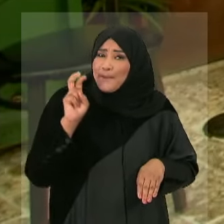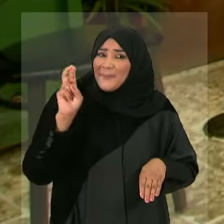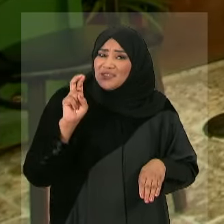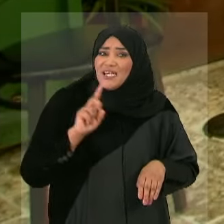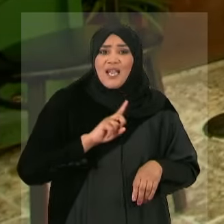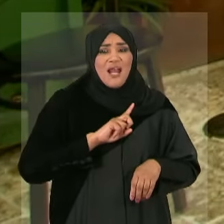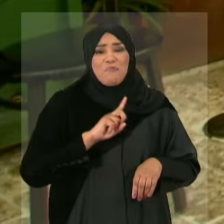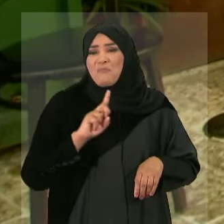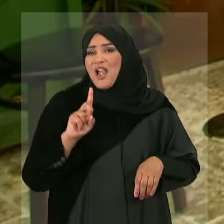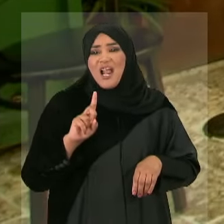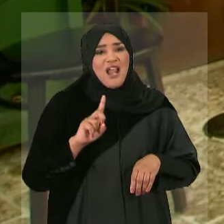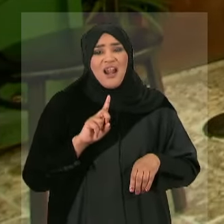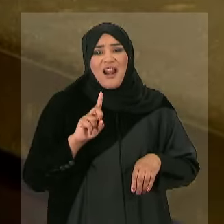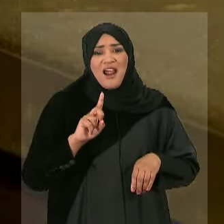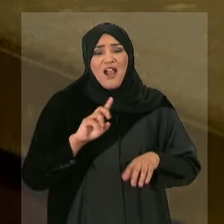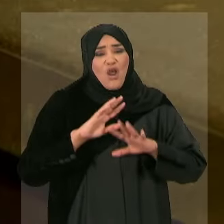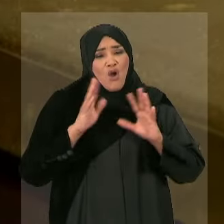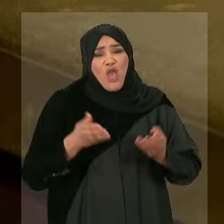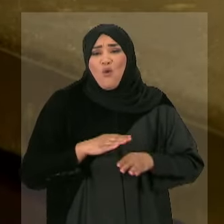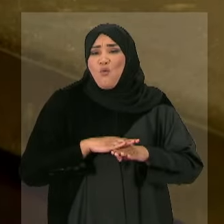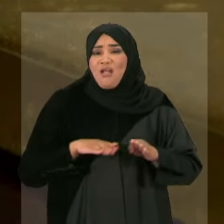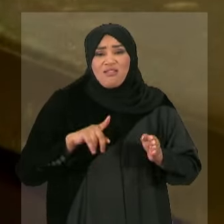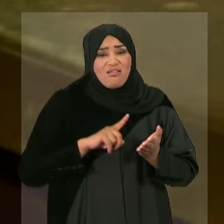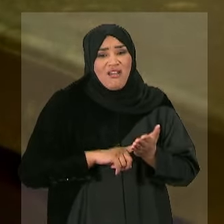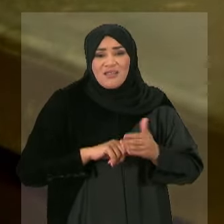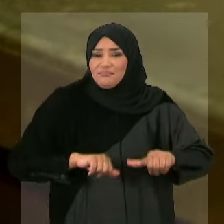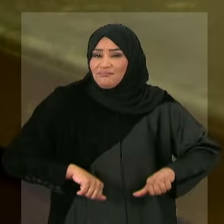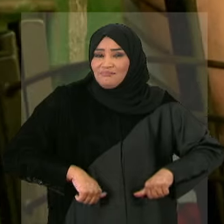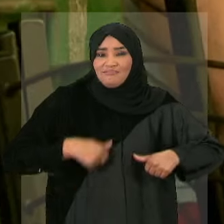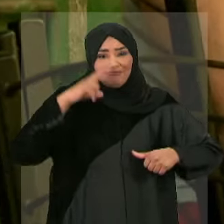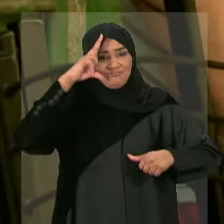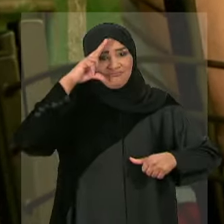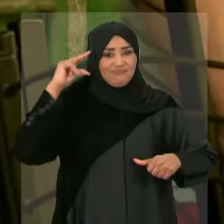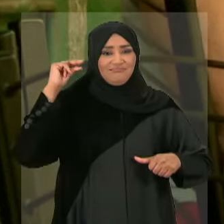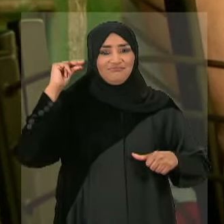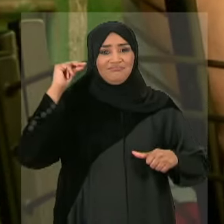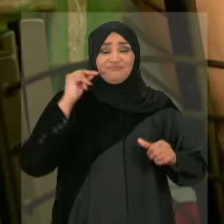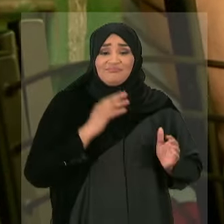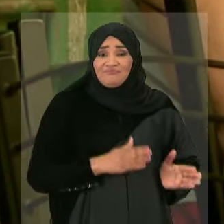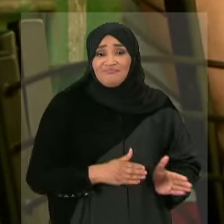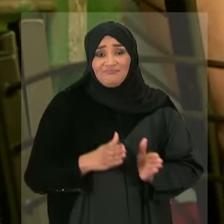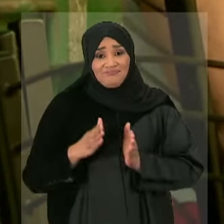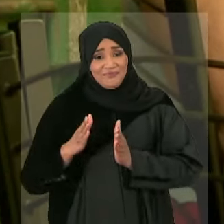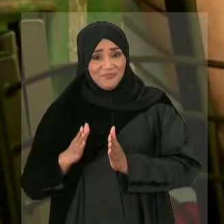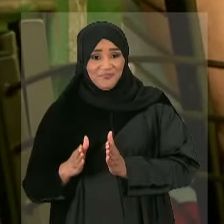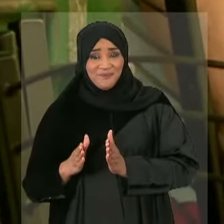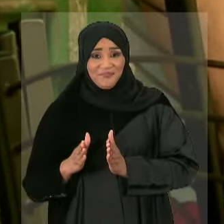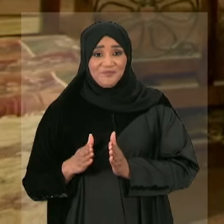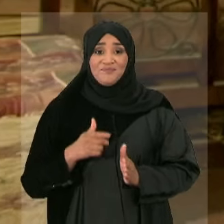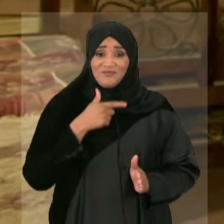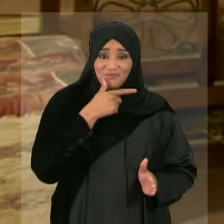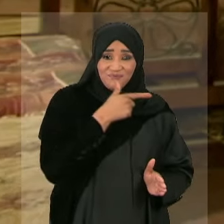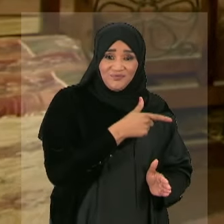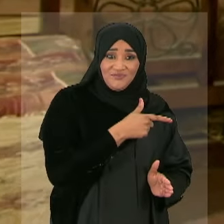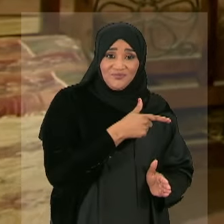لكل العالم، عشان هيك فهي بمجرد تقديسها وأن إنسان متدين بلد نبي،